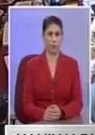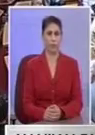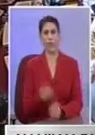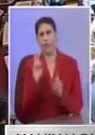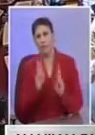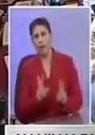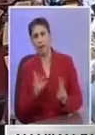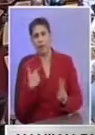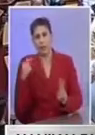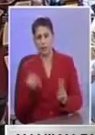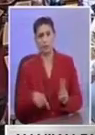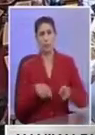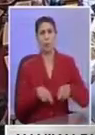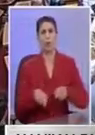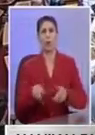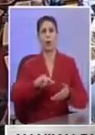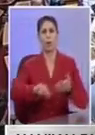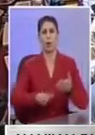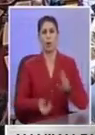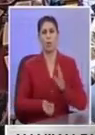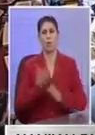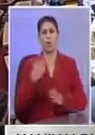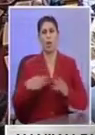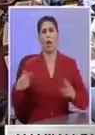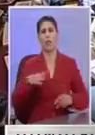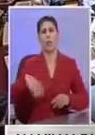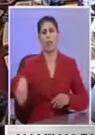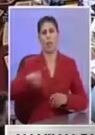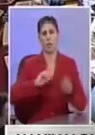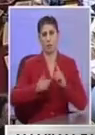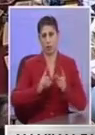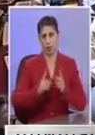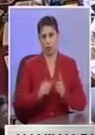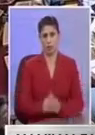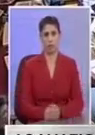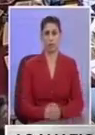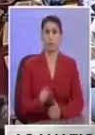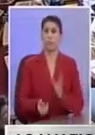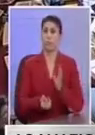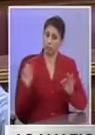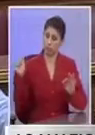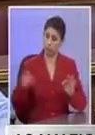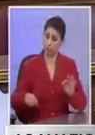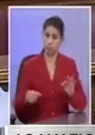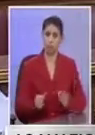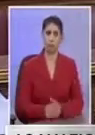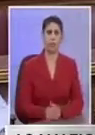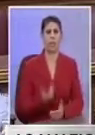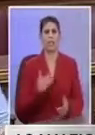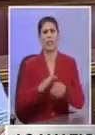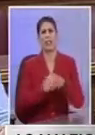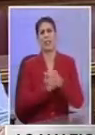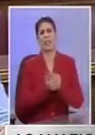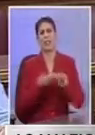ότι βρισκόμαστε σε μια πορεία υπογραφής μιας νέας αντιλαϊκής συμφωνίας. Ενός νέου μνημονίου. Δεν με νοιάζει